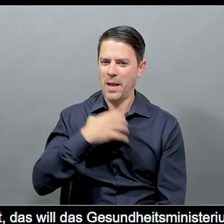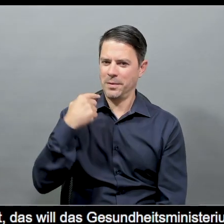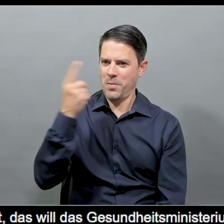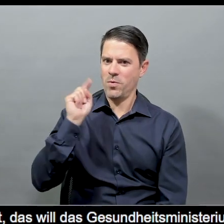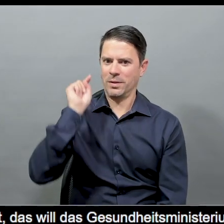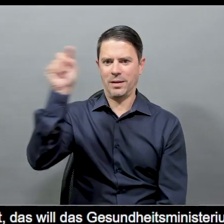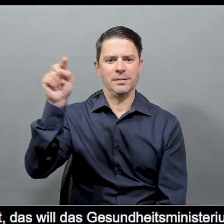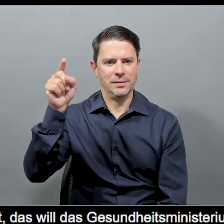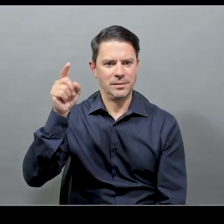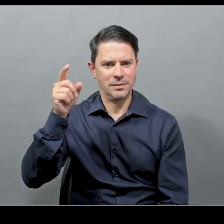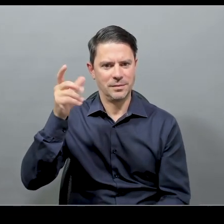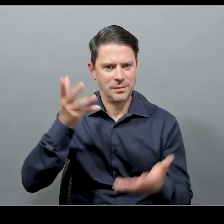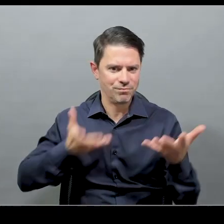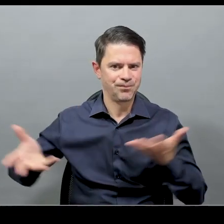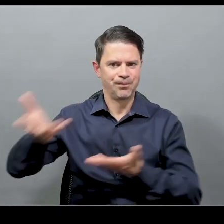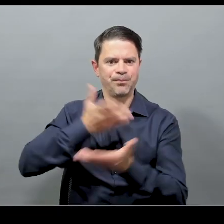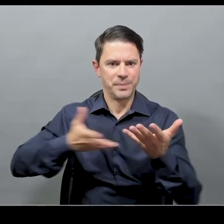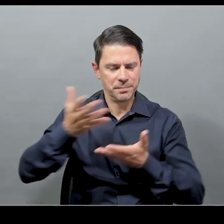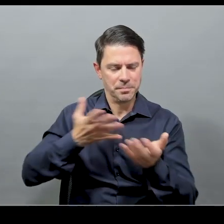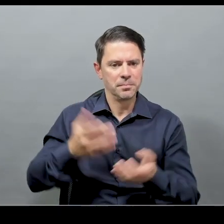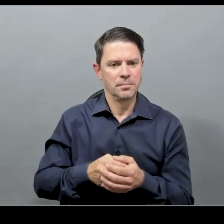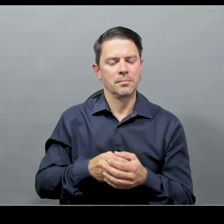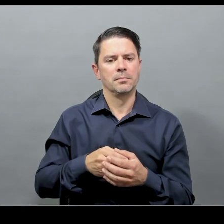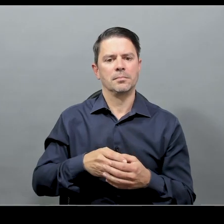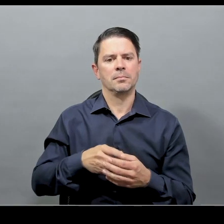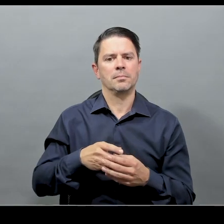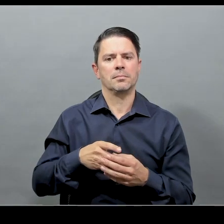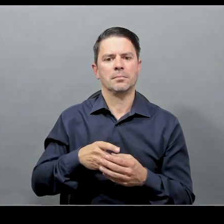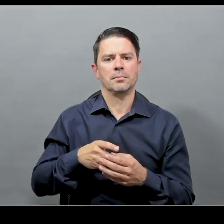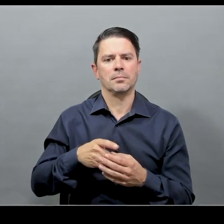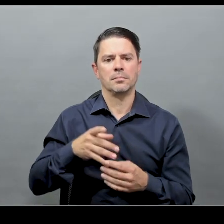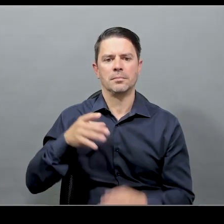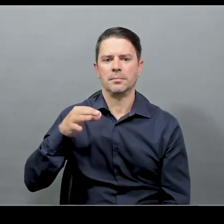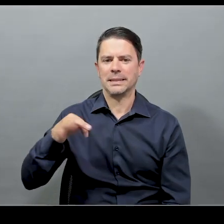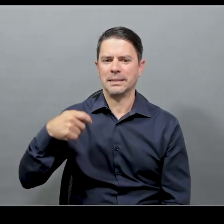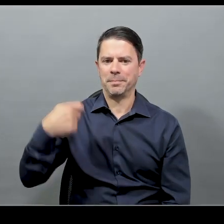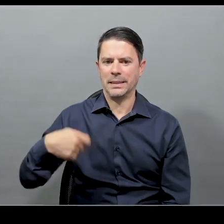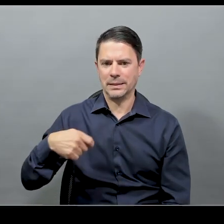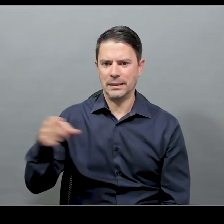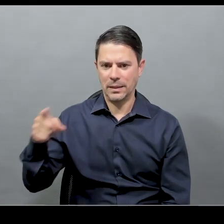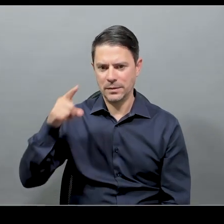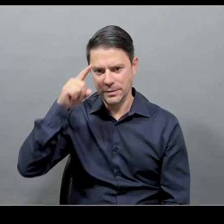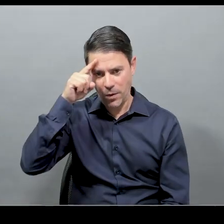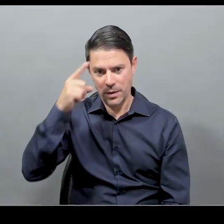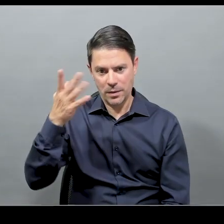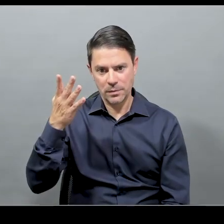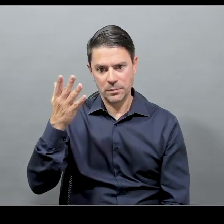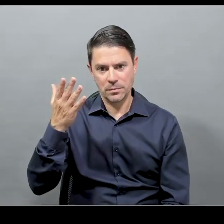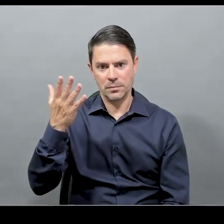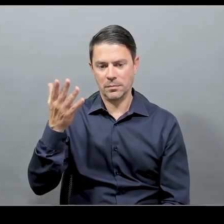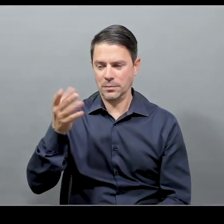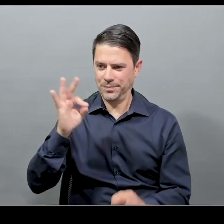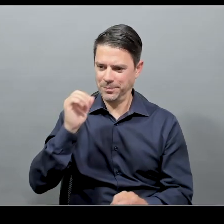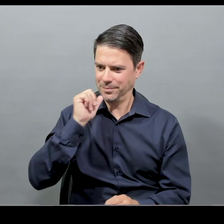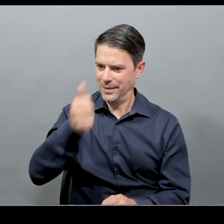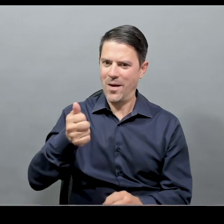Verhandlungen morgen rein? Der Ministerpräsident hat gestern einmal klargemacht, so das, was auf dem Tisch liegt, bisher ist nicht zustimmungsfähig. Es regt sich ja Widerstand auch unter anderen